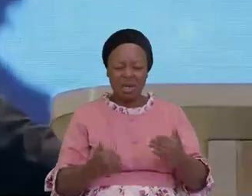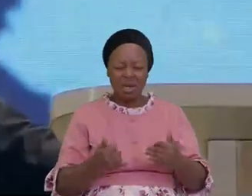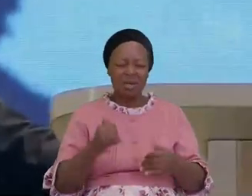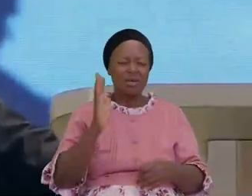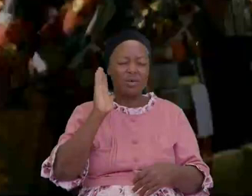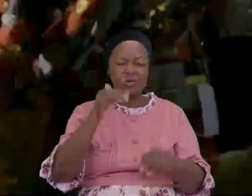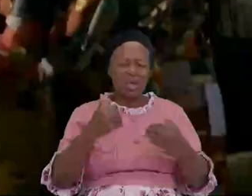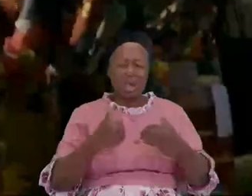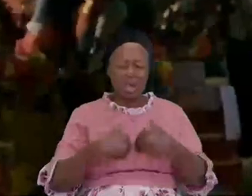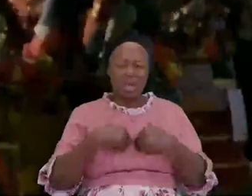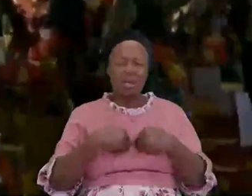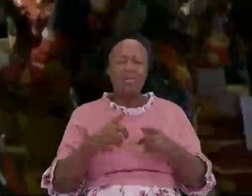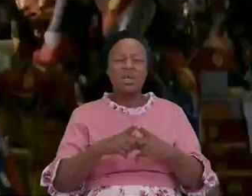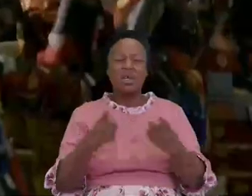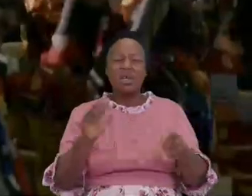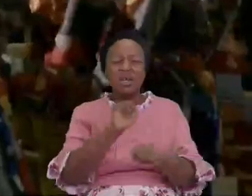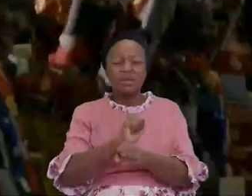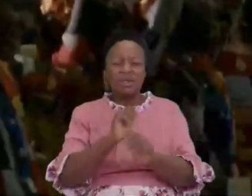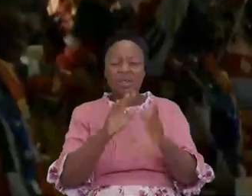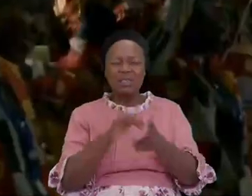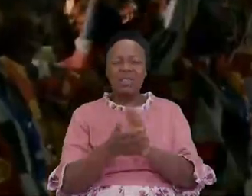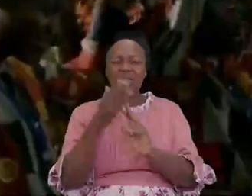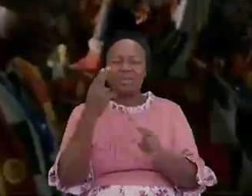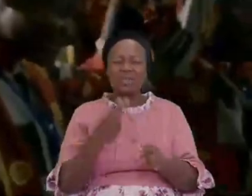maintenant, il y aura des exploits.